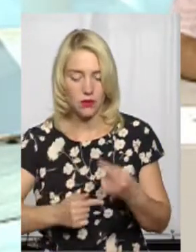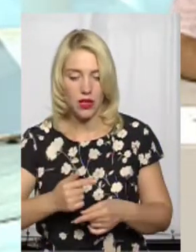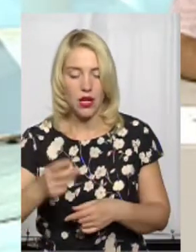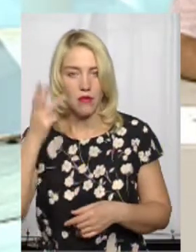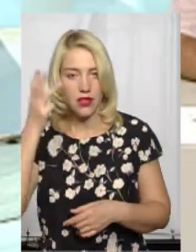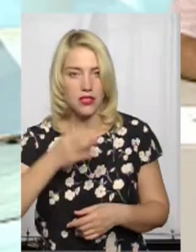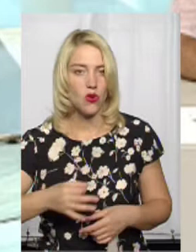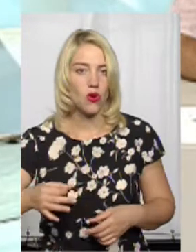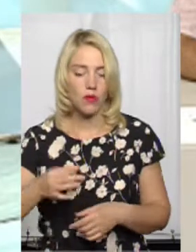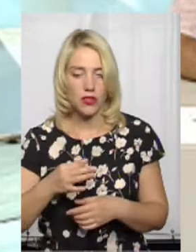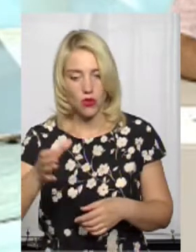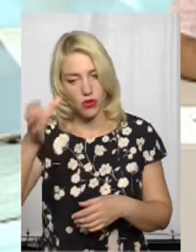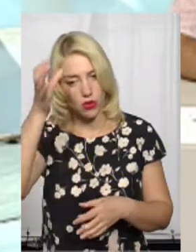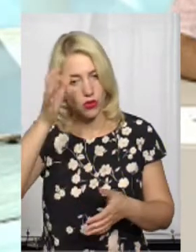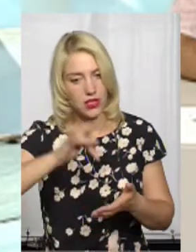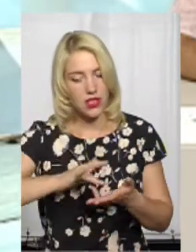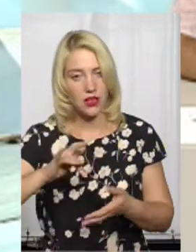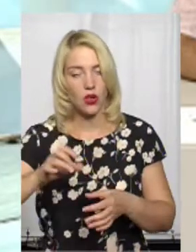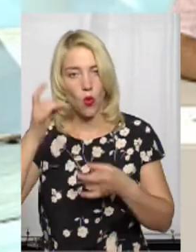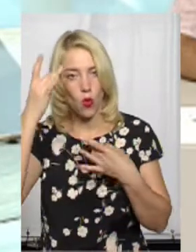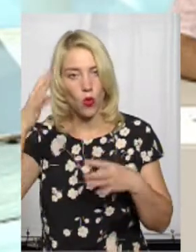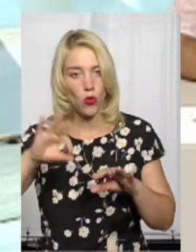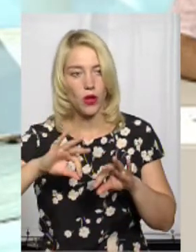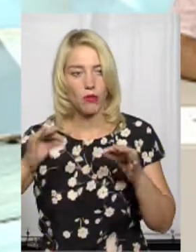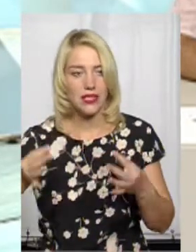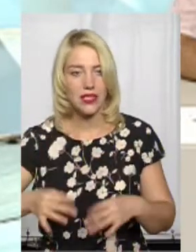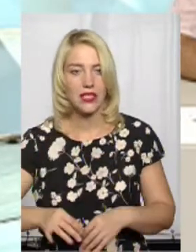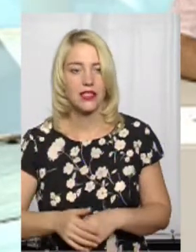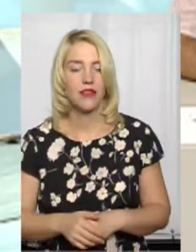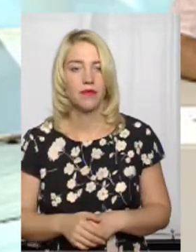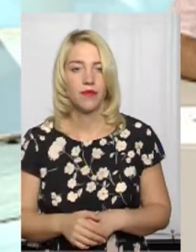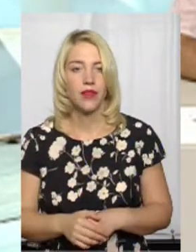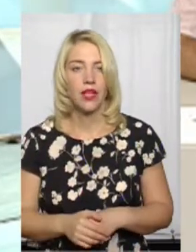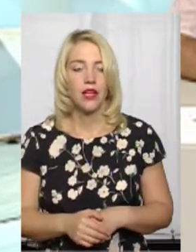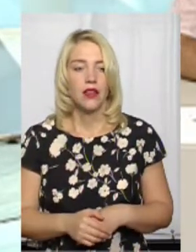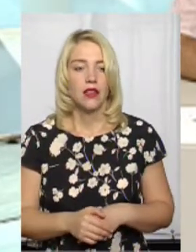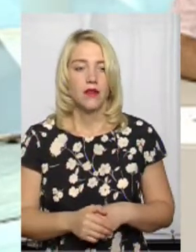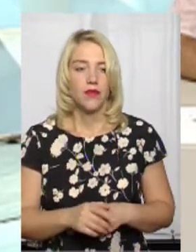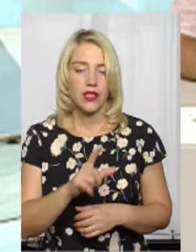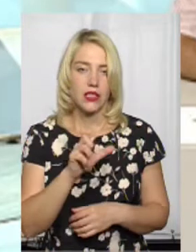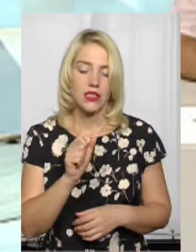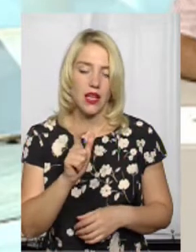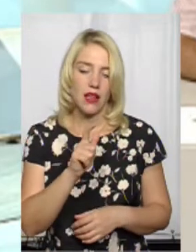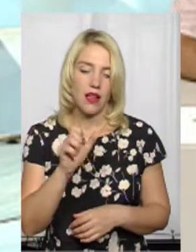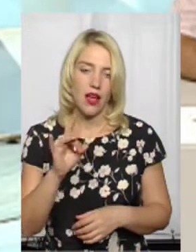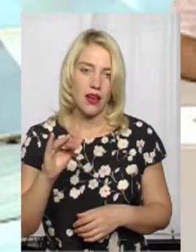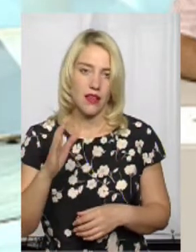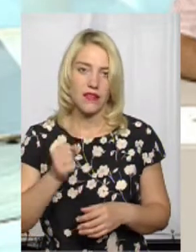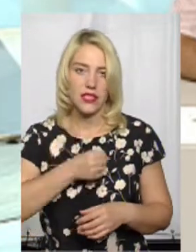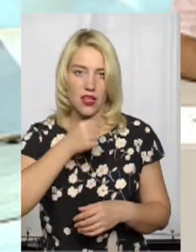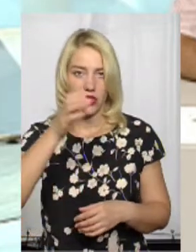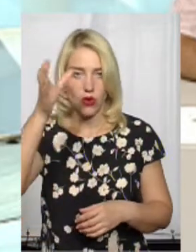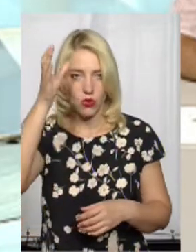обласного науково-методичного центру культури і мистецтва. Вітаю вас також. І Володимир Захар'єв.